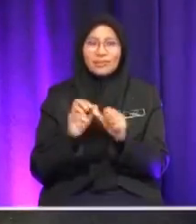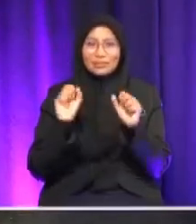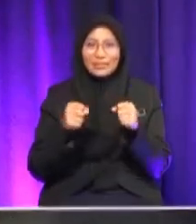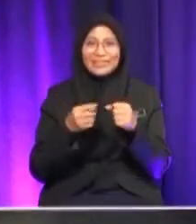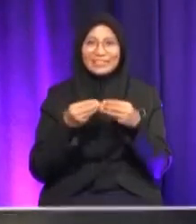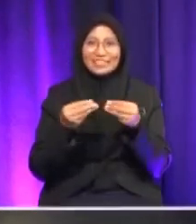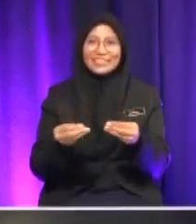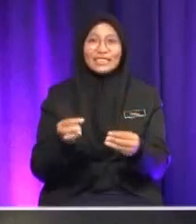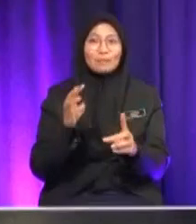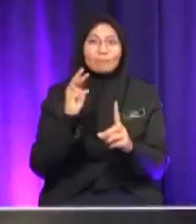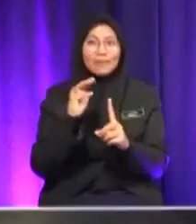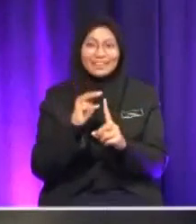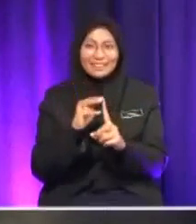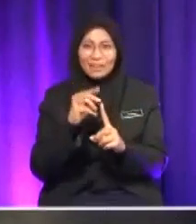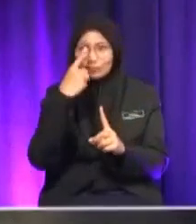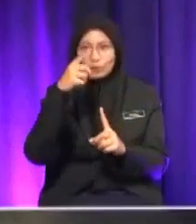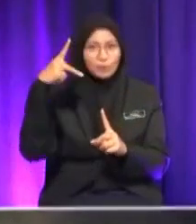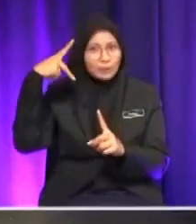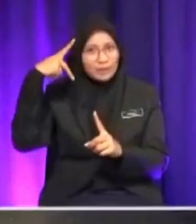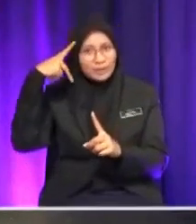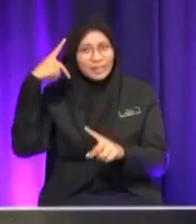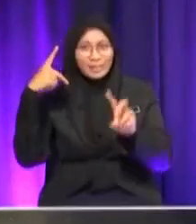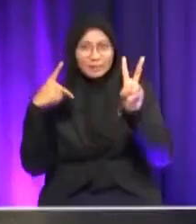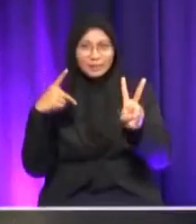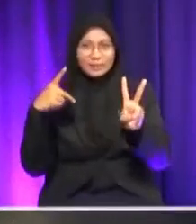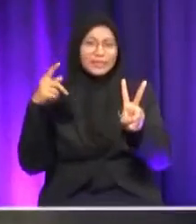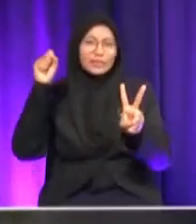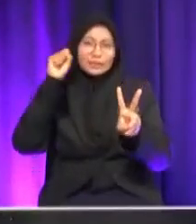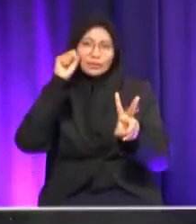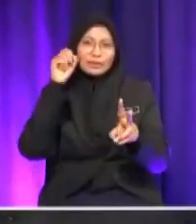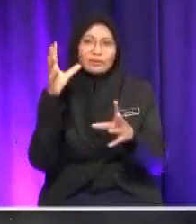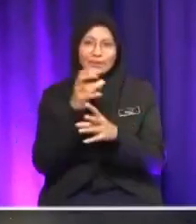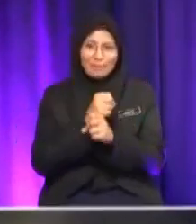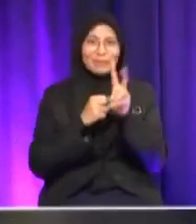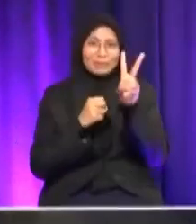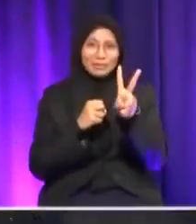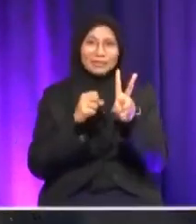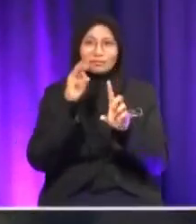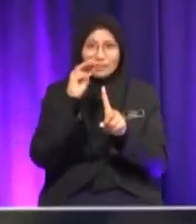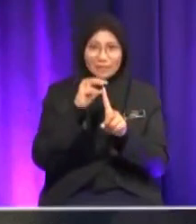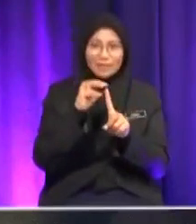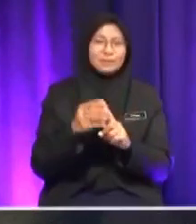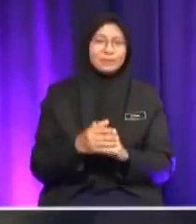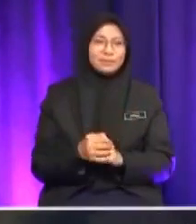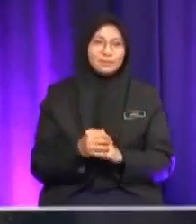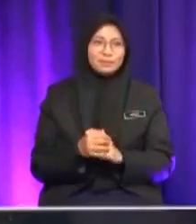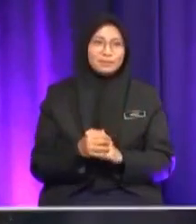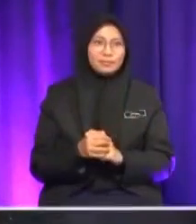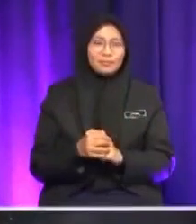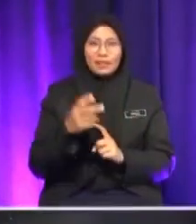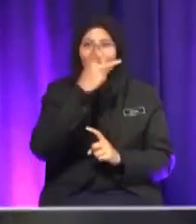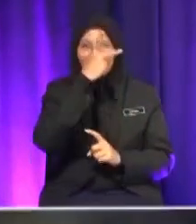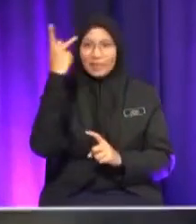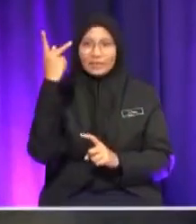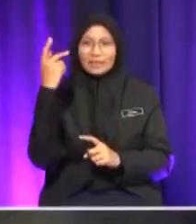bagi markah untuk Pritika, dua, diikuti dengan Subhanu pun dua. Oh, dua. Wow. Sebab mereka bagi